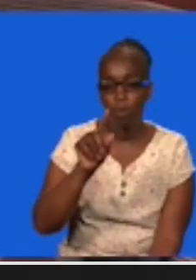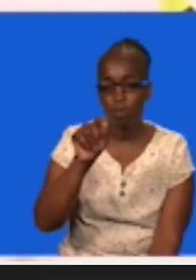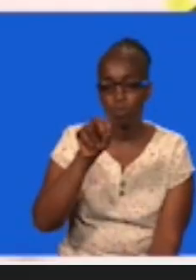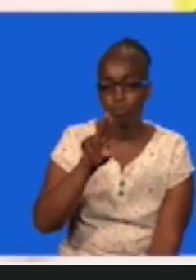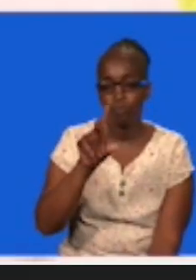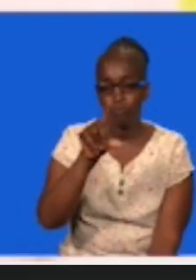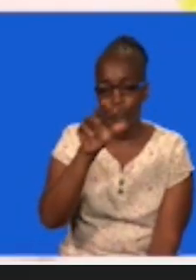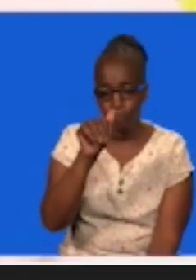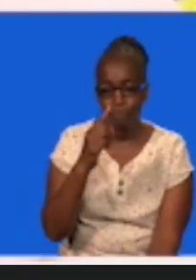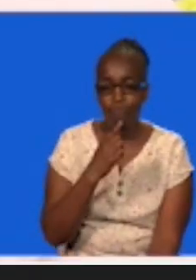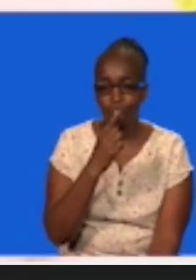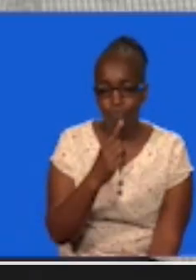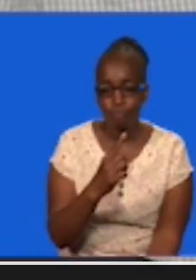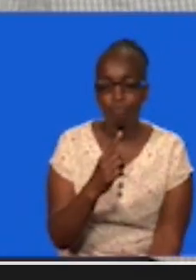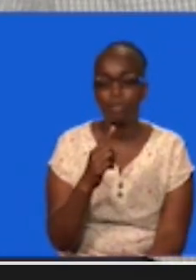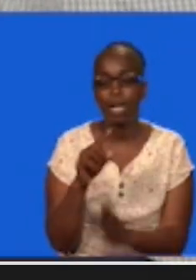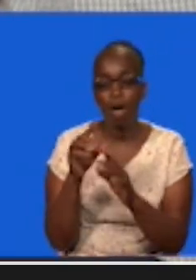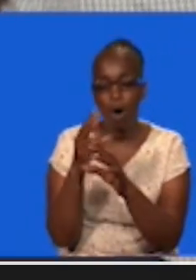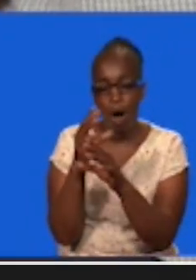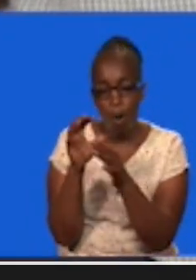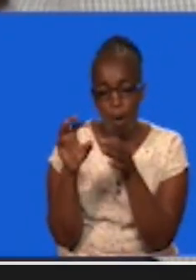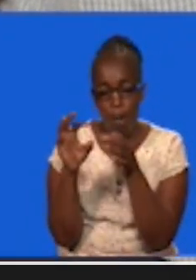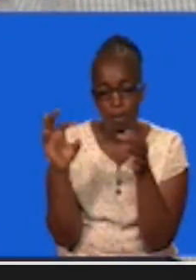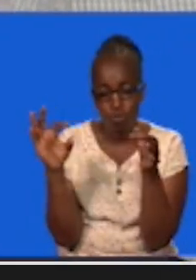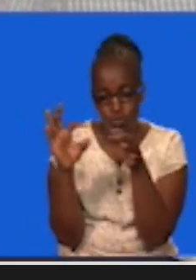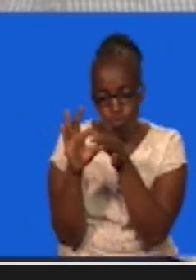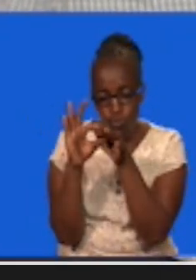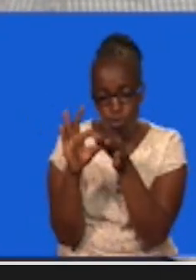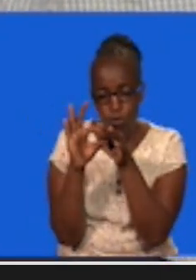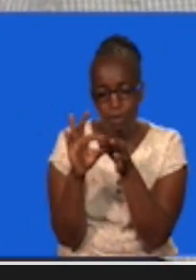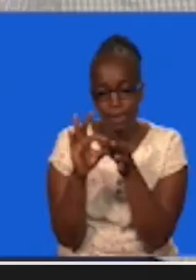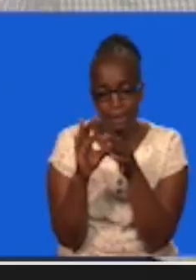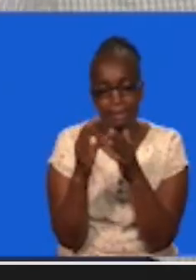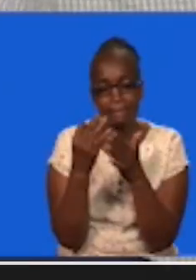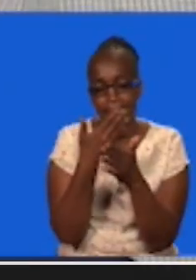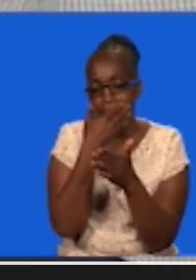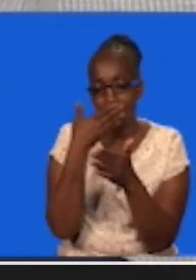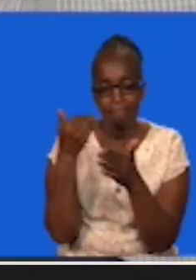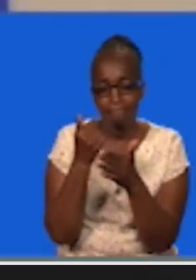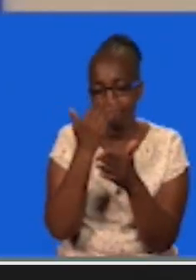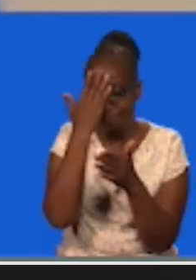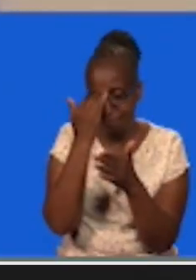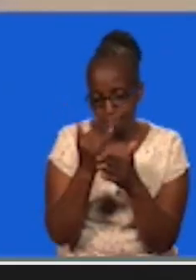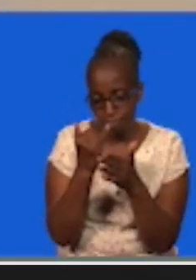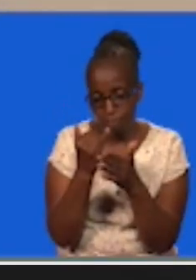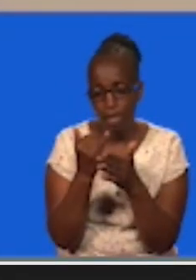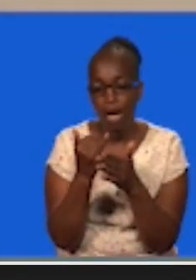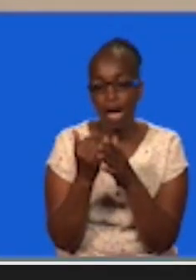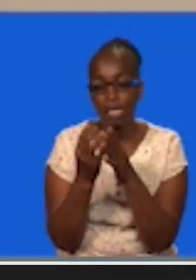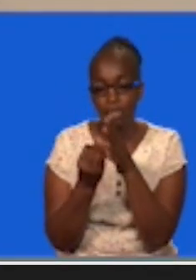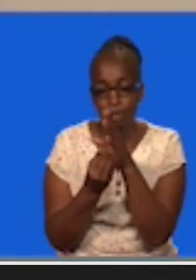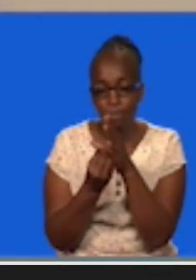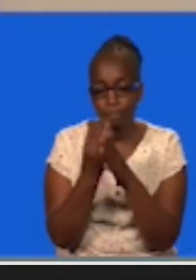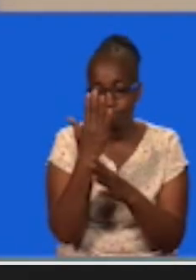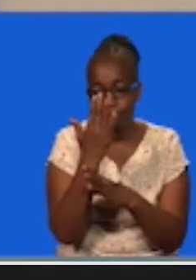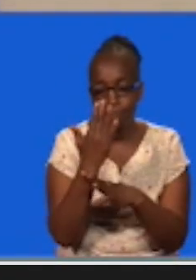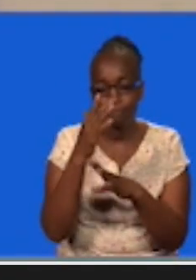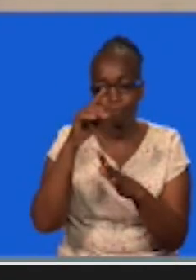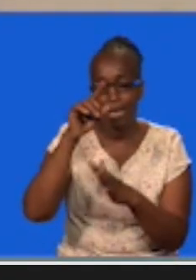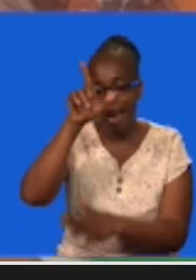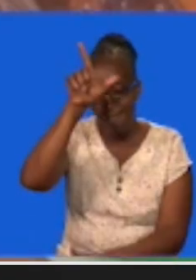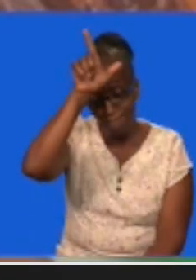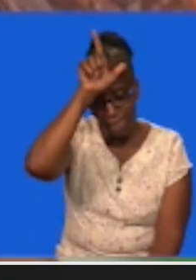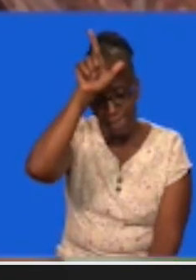anasema ushirikiano wa serikali na mashirika ni muhimu kwani unapiga jeki maendeleo mashinani, na hususan wakati